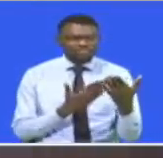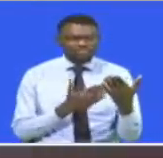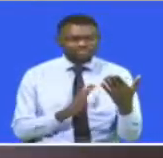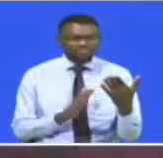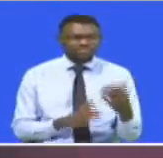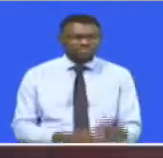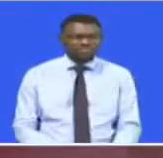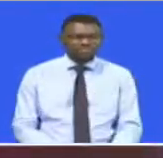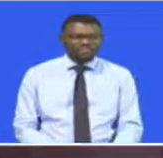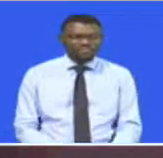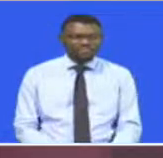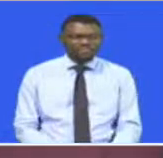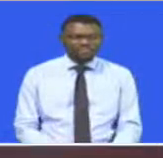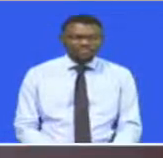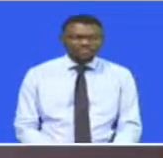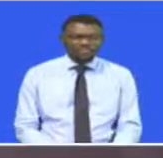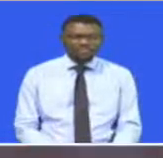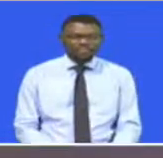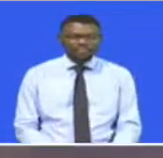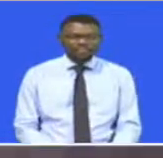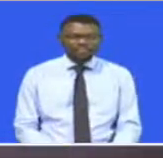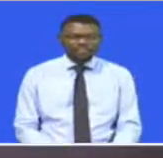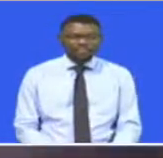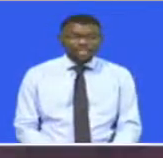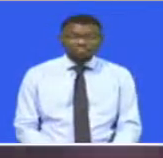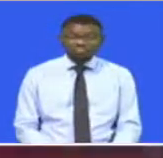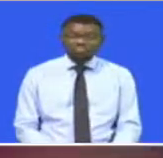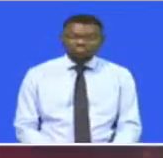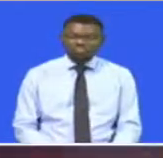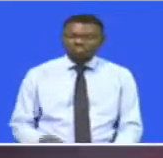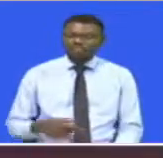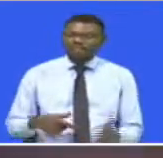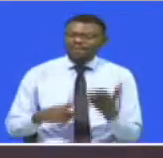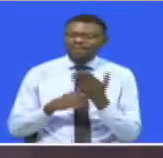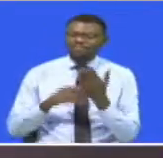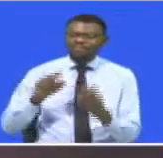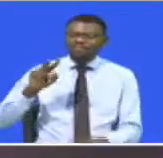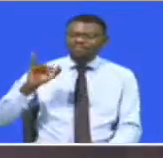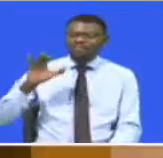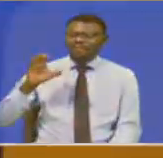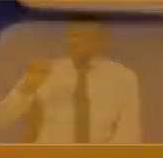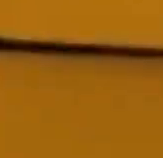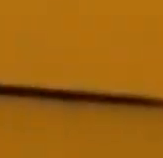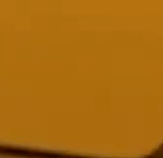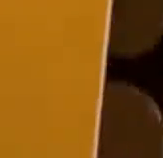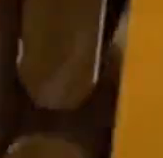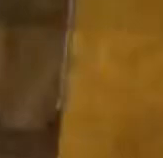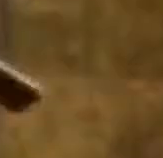Mimi ni Victor Mulama.